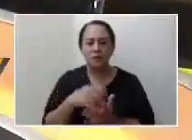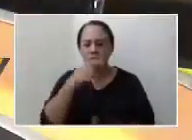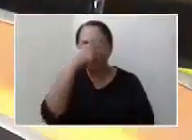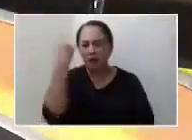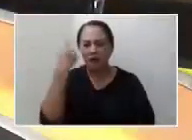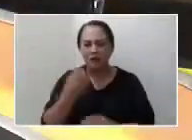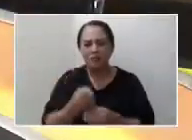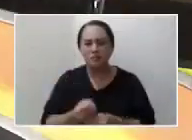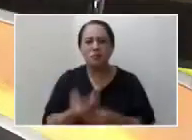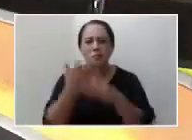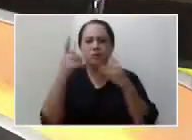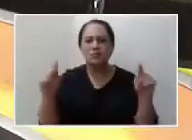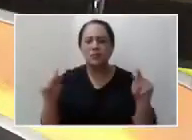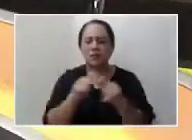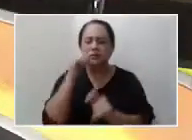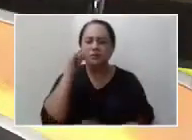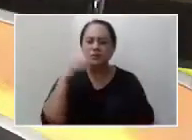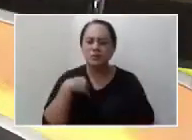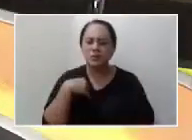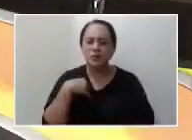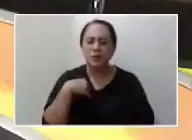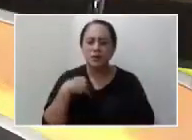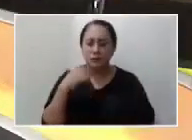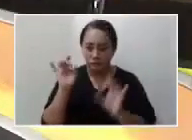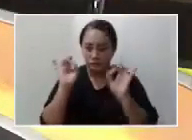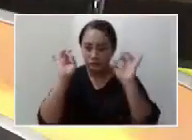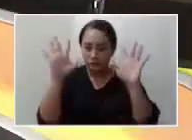mga lindol sa mga kalapit na bayan ng Taal Volcano?